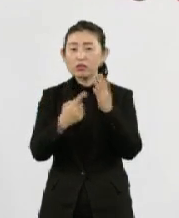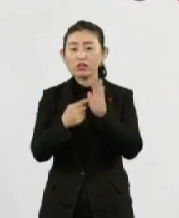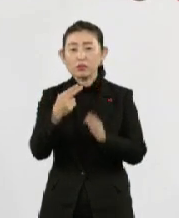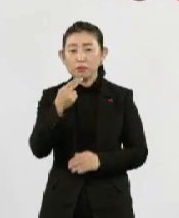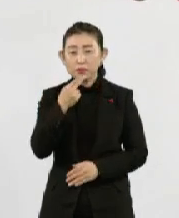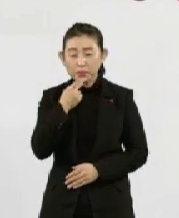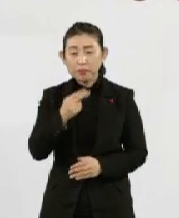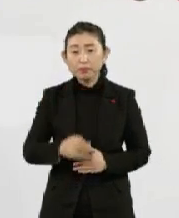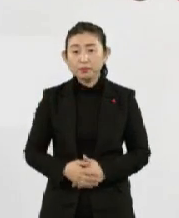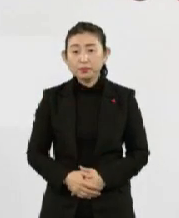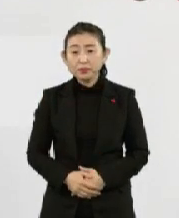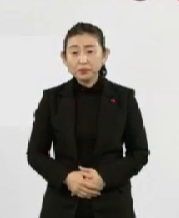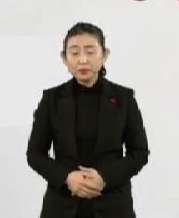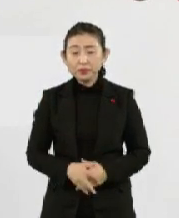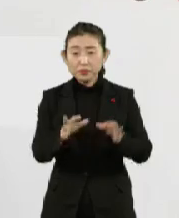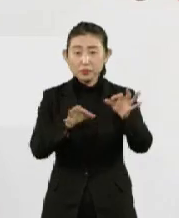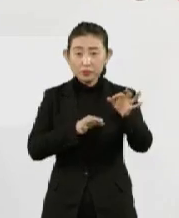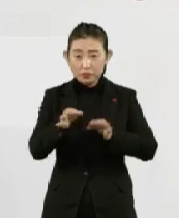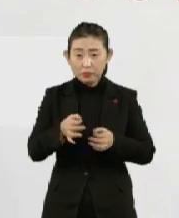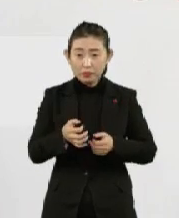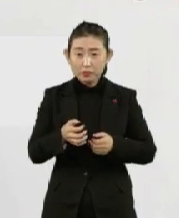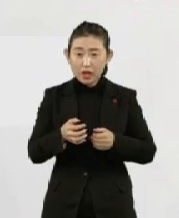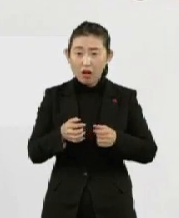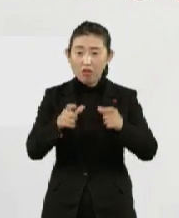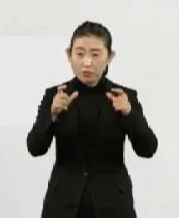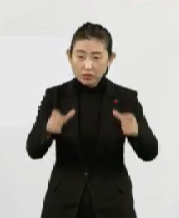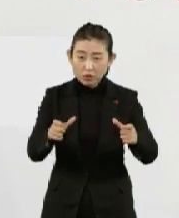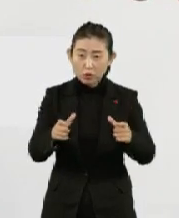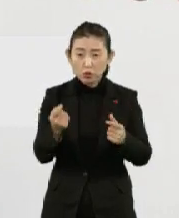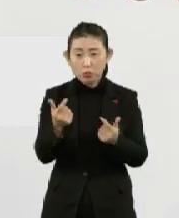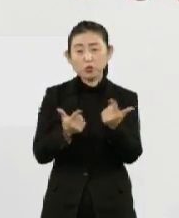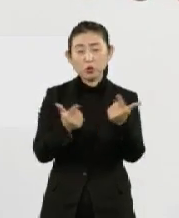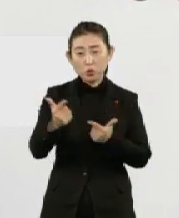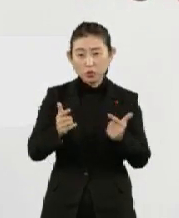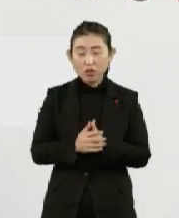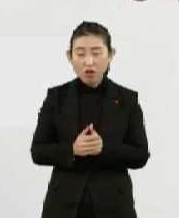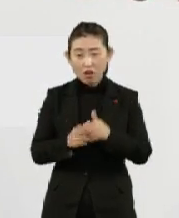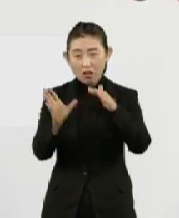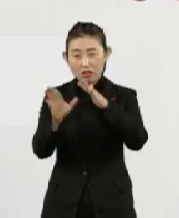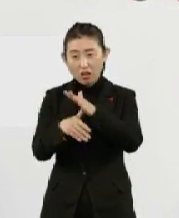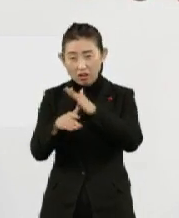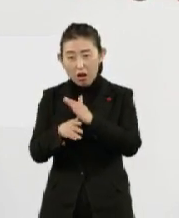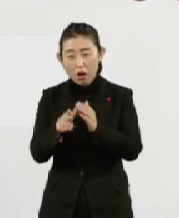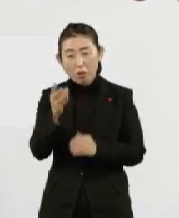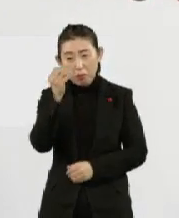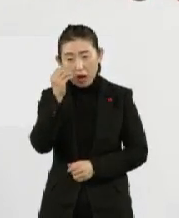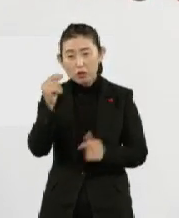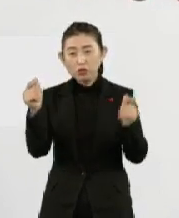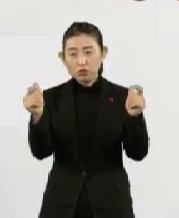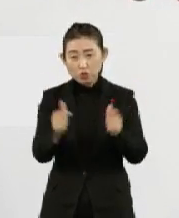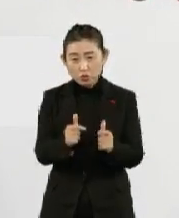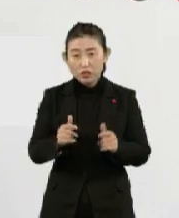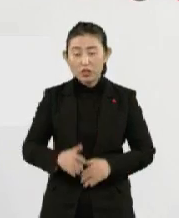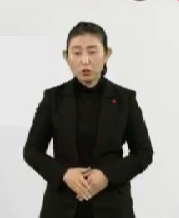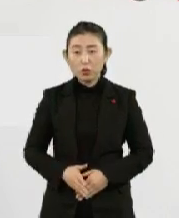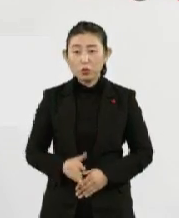상업용지 공급을 조절을 해서 상가 공실을 완화를 하고요. 소비인구 유인을